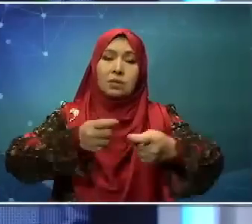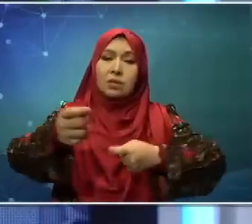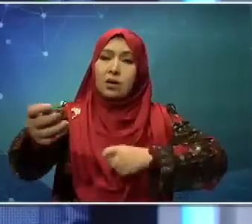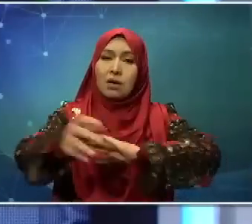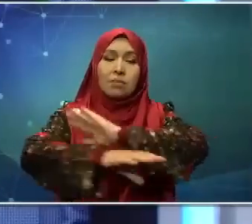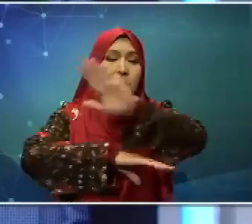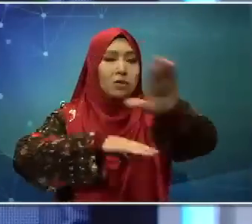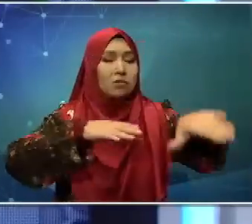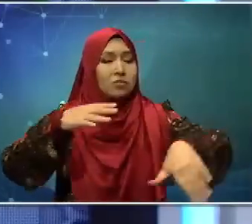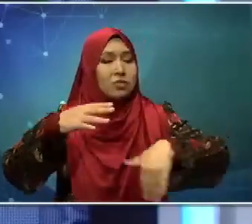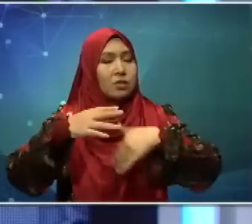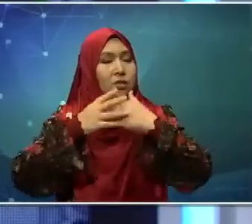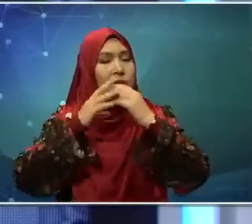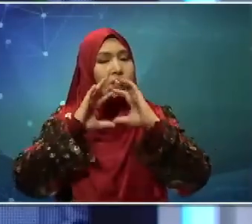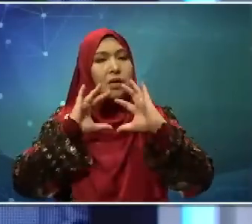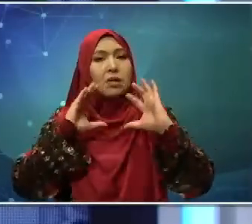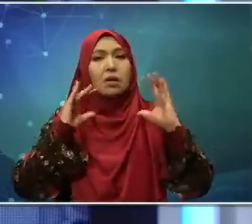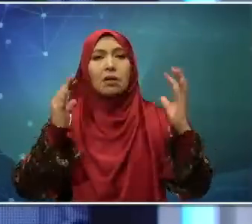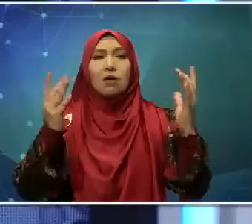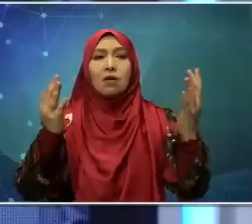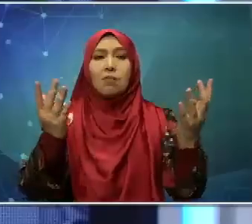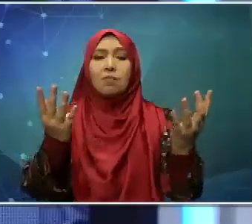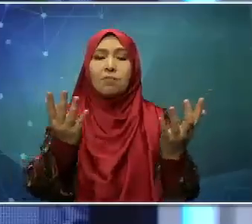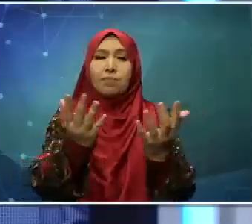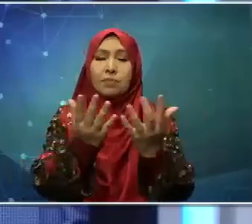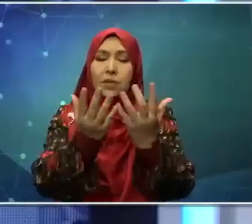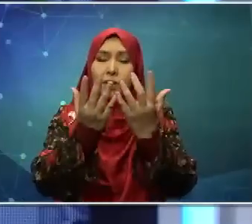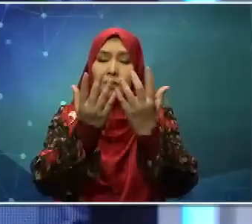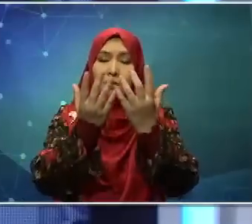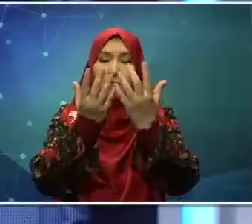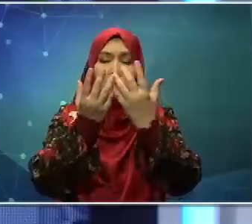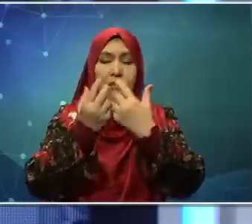alhamdulillahirobbilalamin arrohmanirrohim